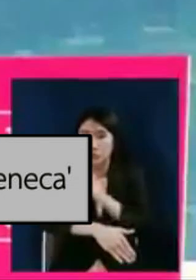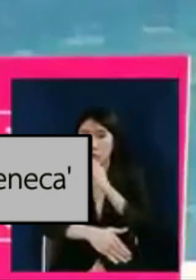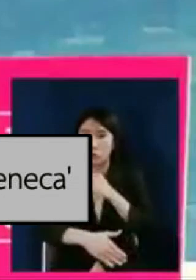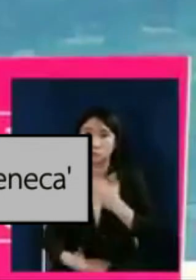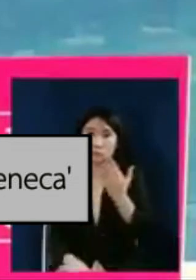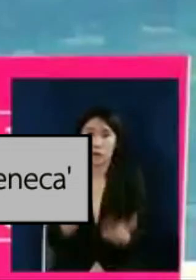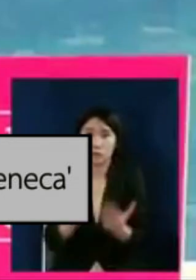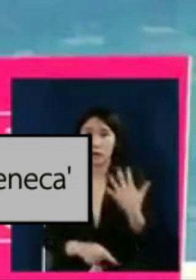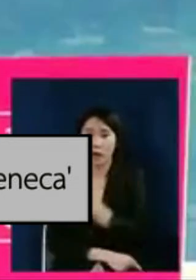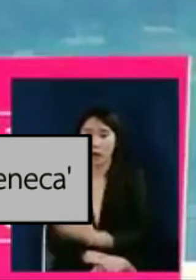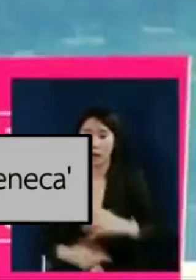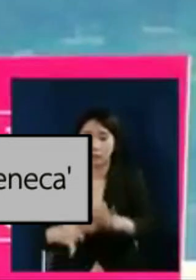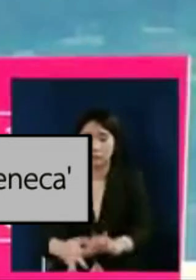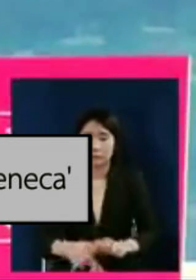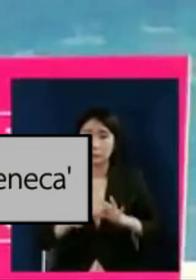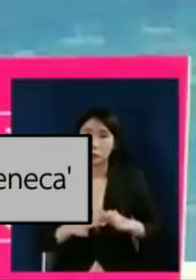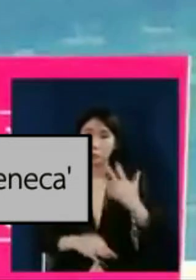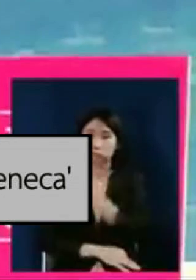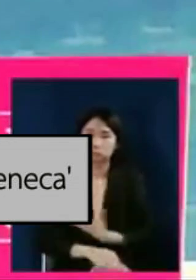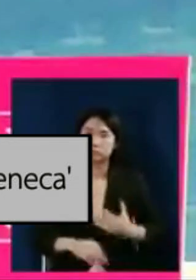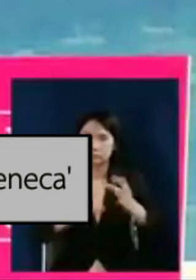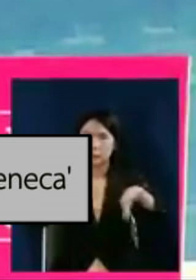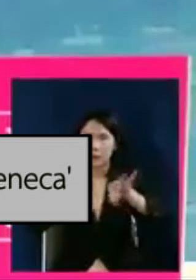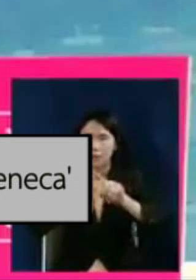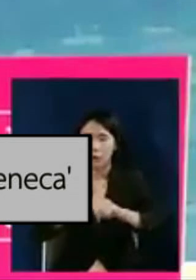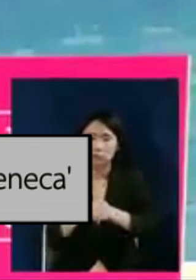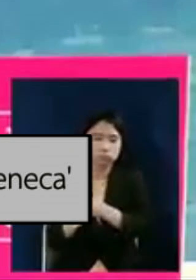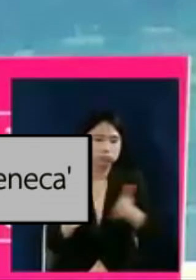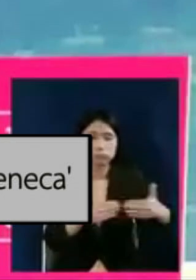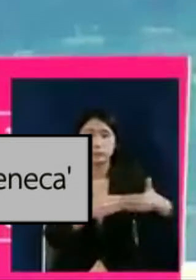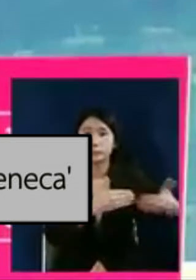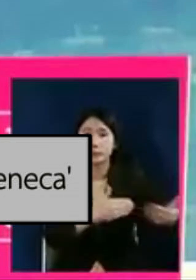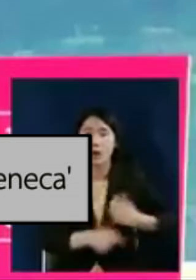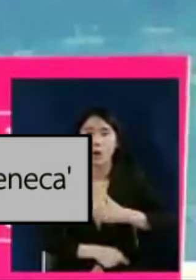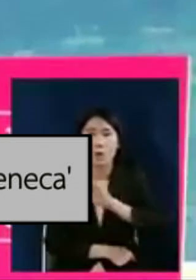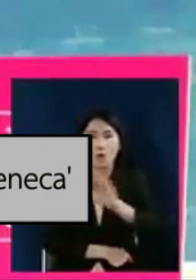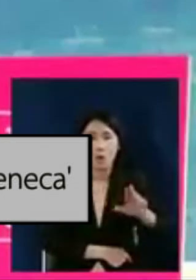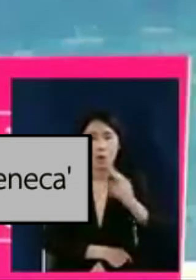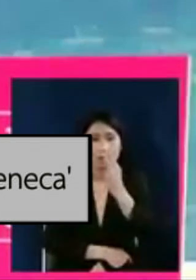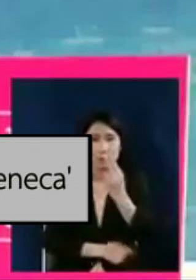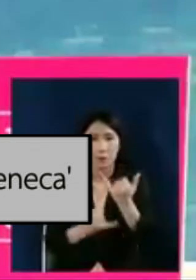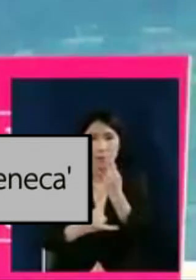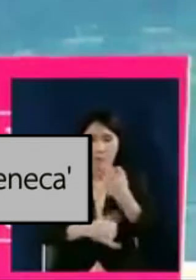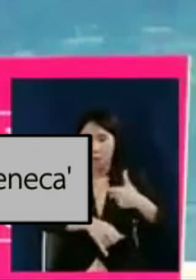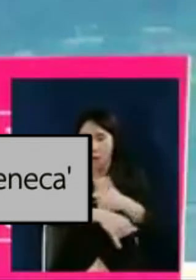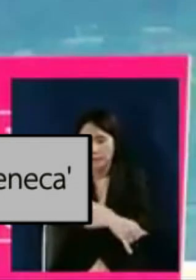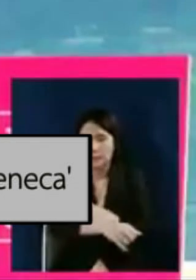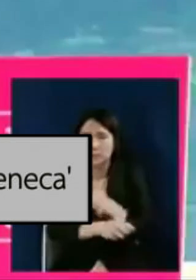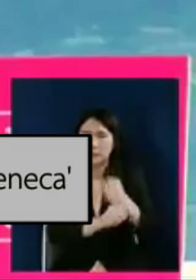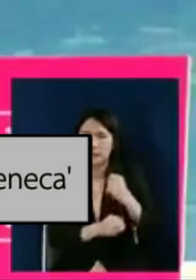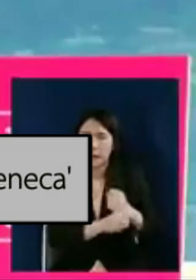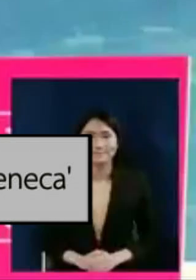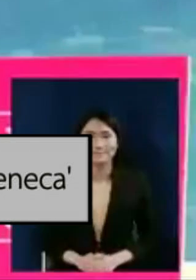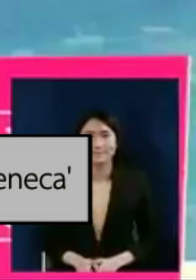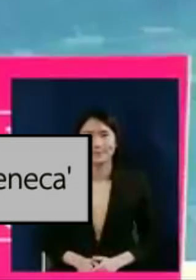จึงต้องใช้เวลานะครับจึงต้องใช้เวลาเงินรัก Cในกลุ่มหลังนี้เนี่ยยังไม่ได้เดินไปถึงไหนมากนะ